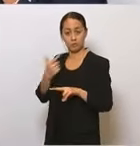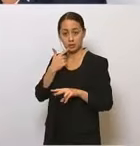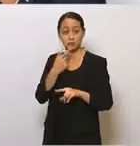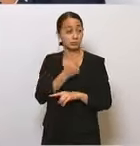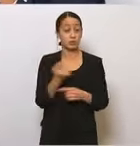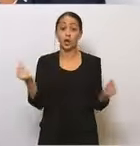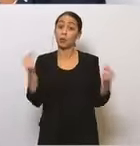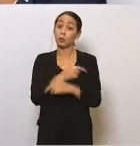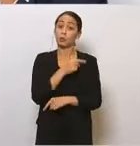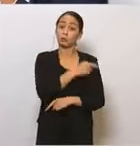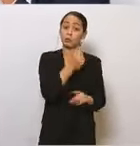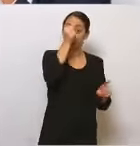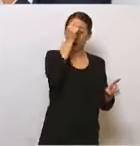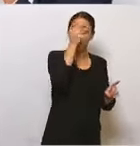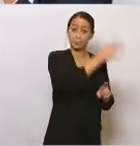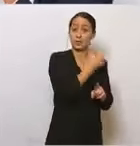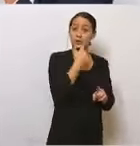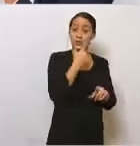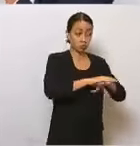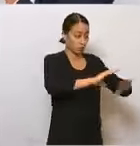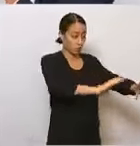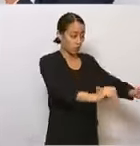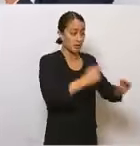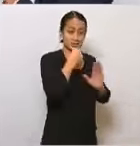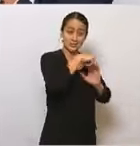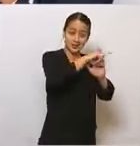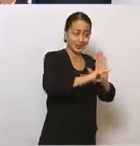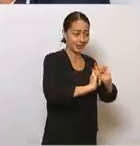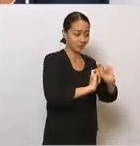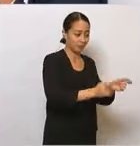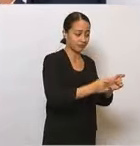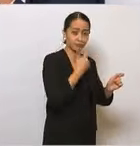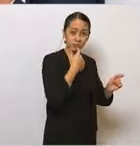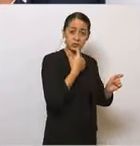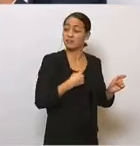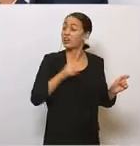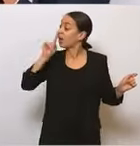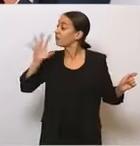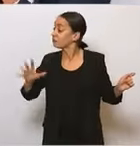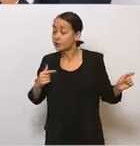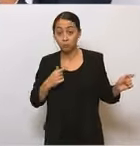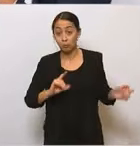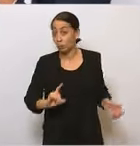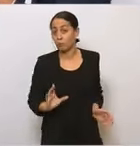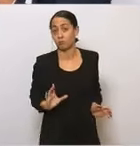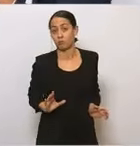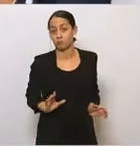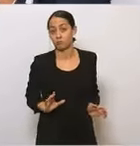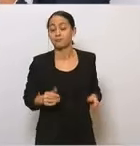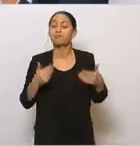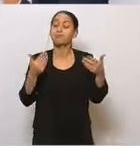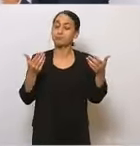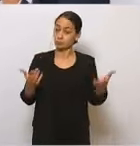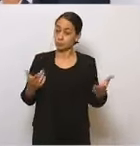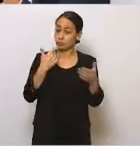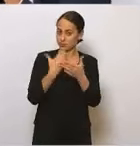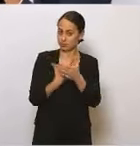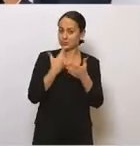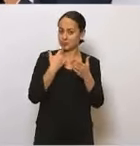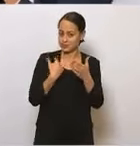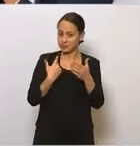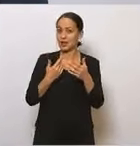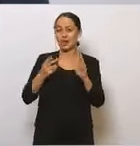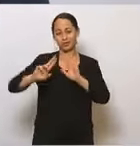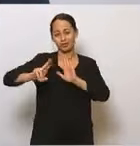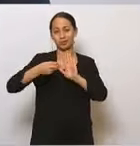l'Europe lorsqu'ils décident des règles qui s'appliquent aux citoyens américains. Je pense que c'est important de le rappeler parce qu'en termes de hiérarchie des normes, il y a une discussion actuellement